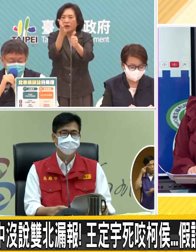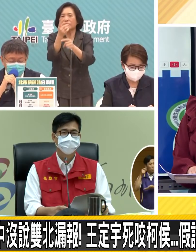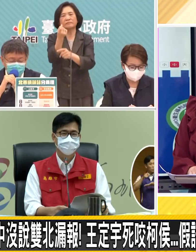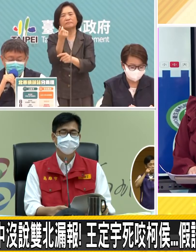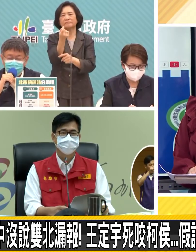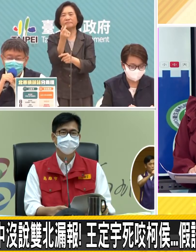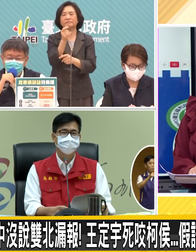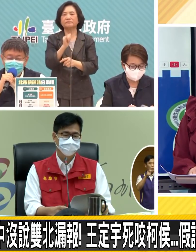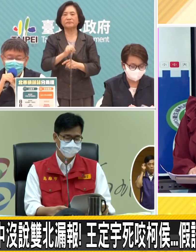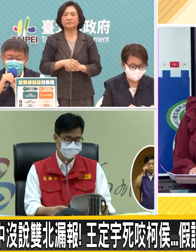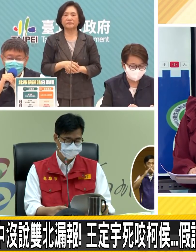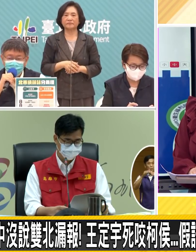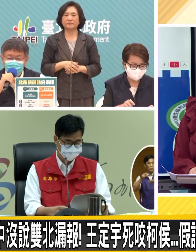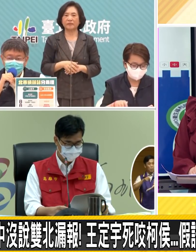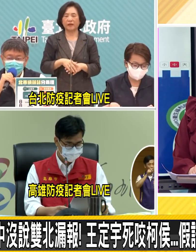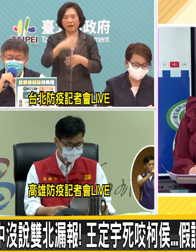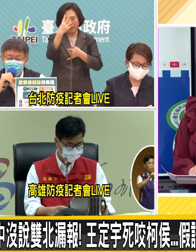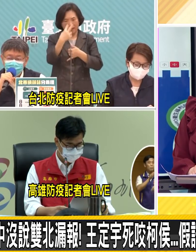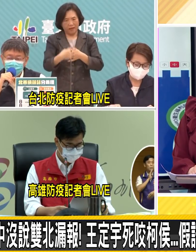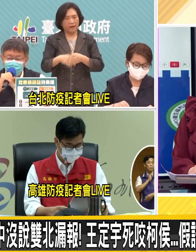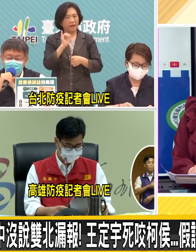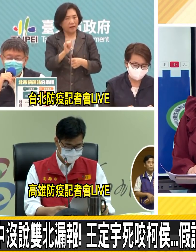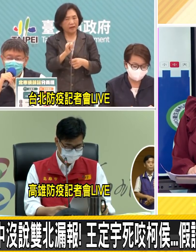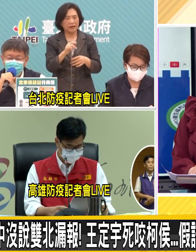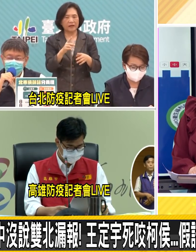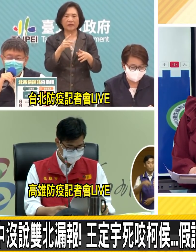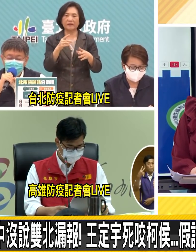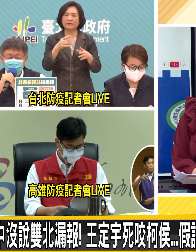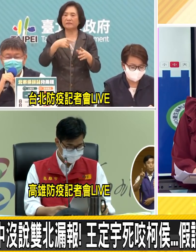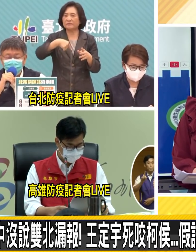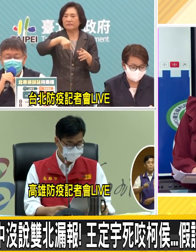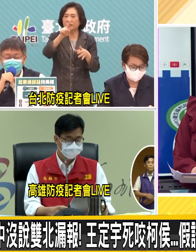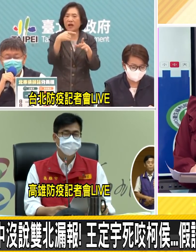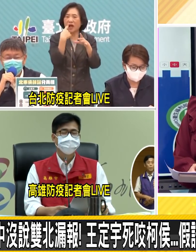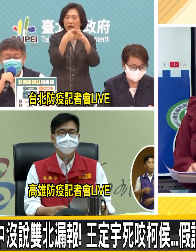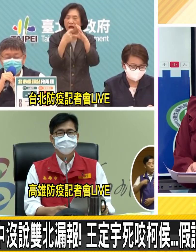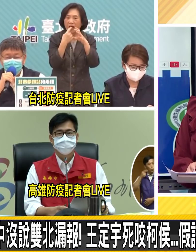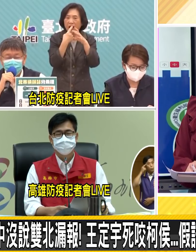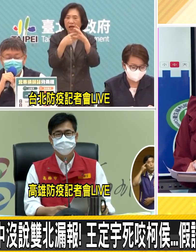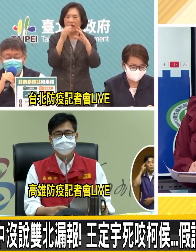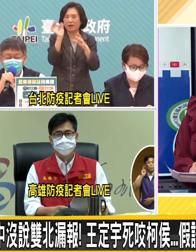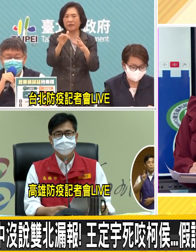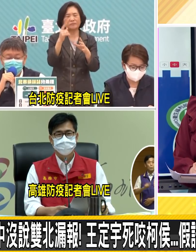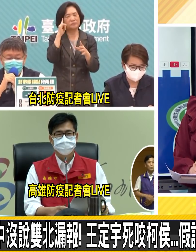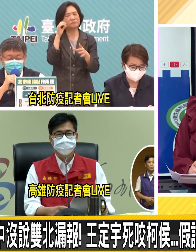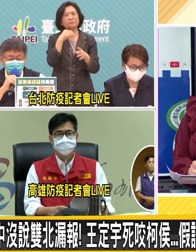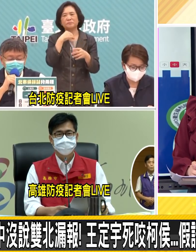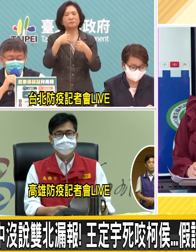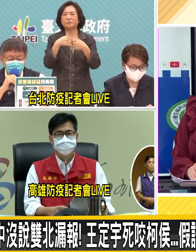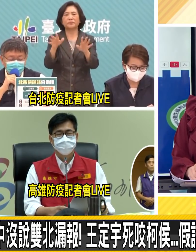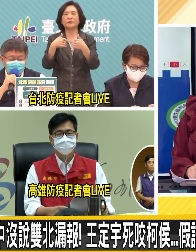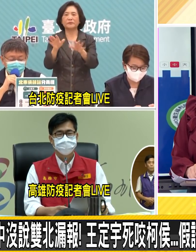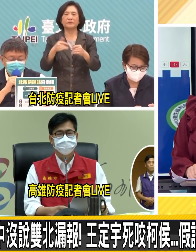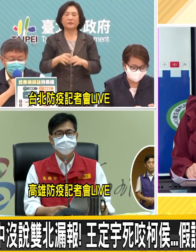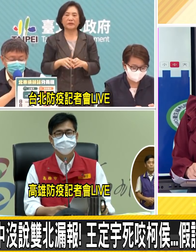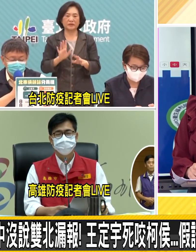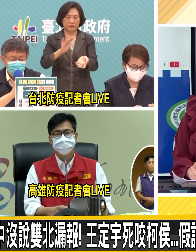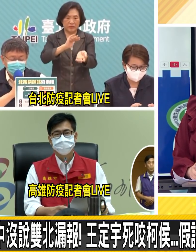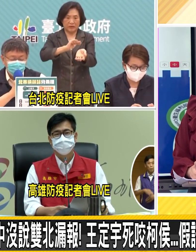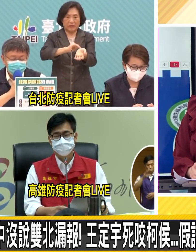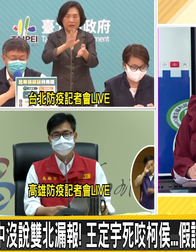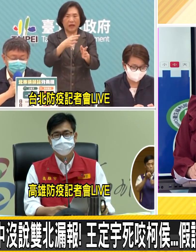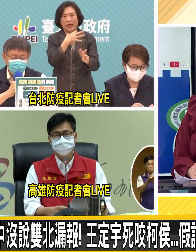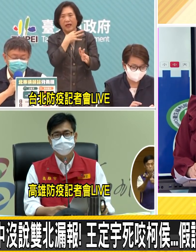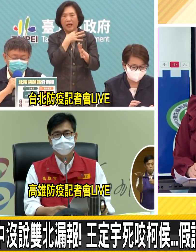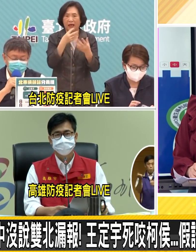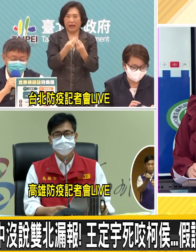者会是要去讲这些很就是让人家一看就知道是假消息的澄清，那你还不如去把最近媒体大家大肆报